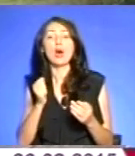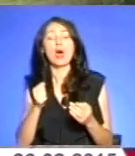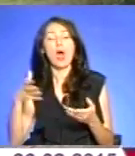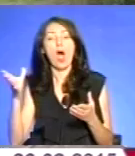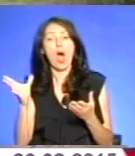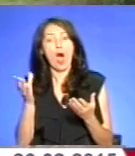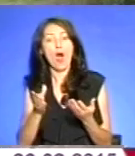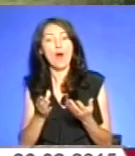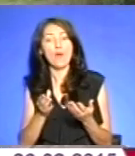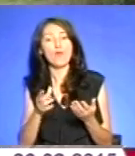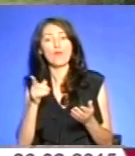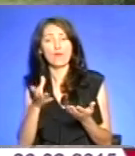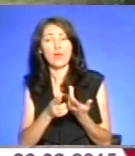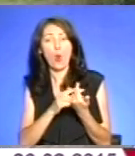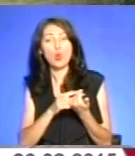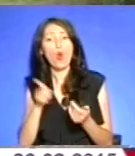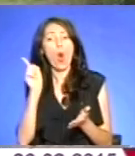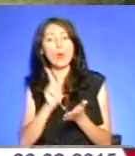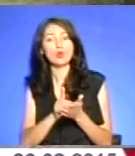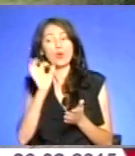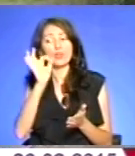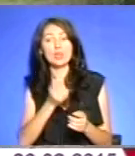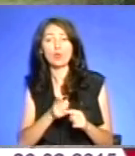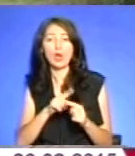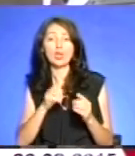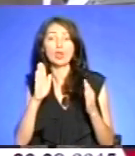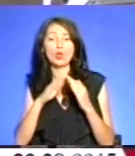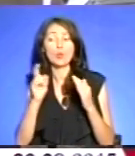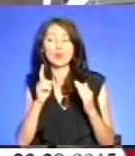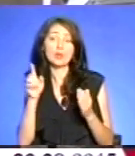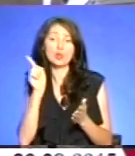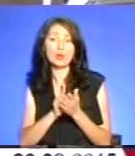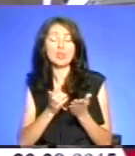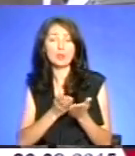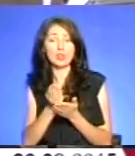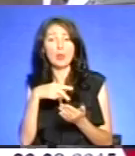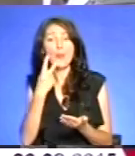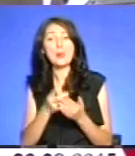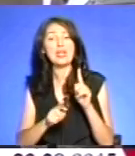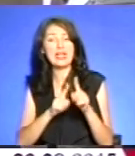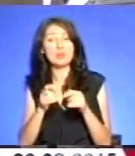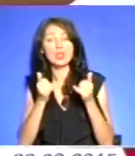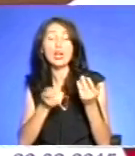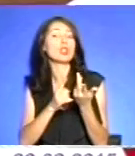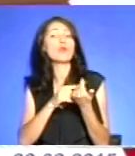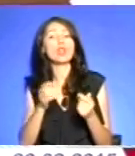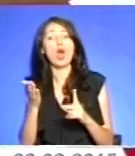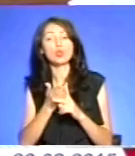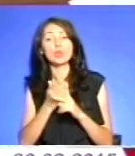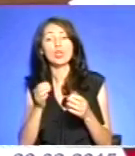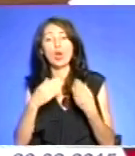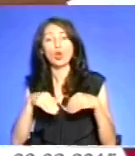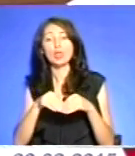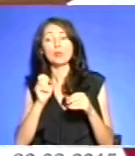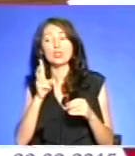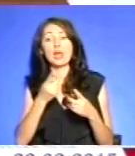рахунок обов'язкового відсотку, який домогосподарства зобов'язані сплачувати. Передбачені зміни для нарахування субсидії родинам, члени